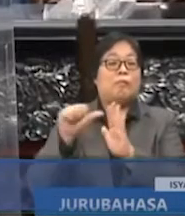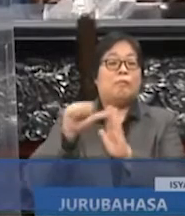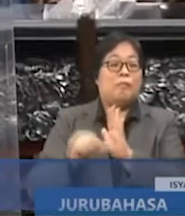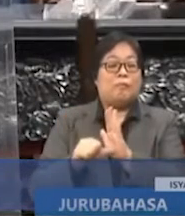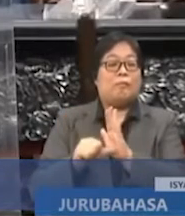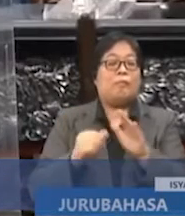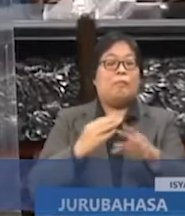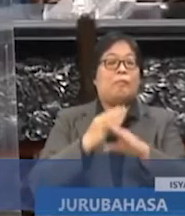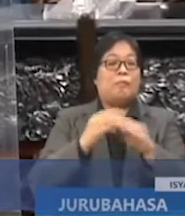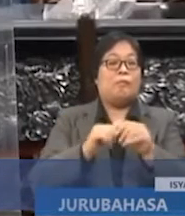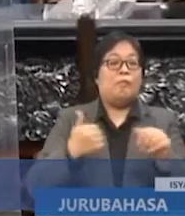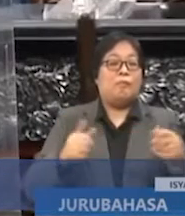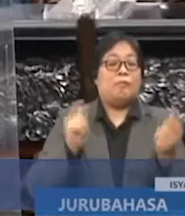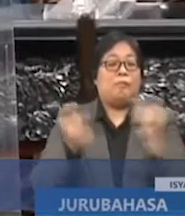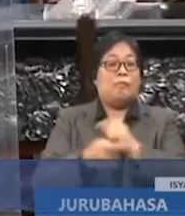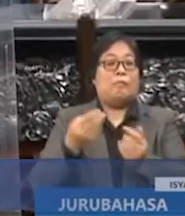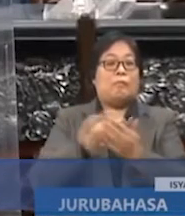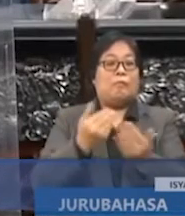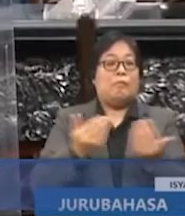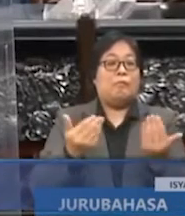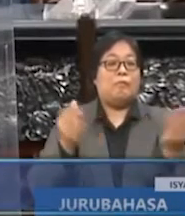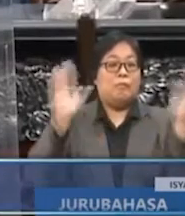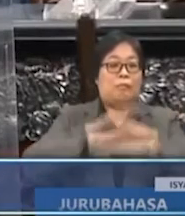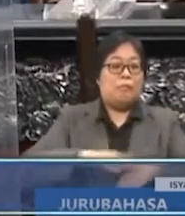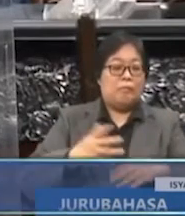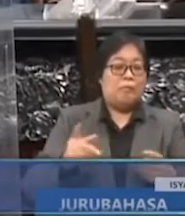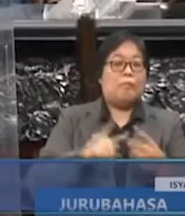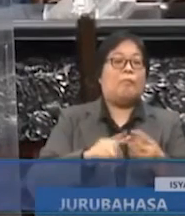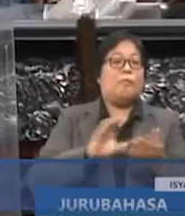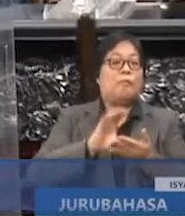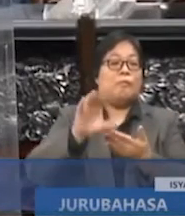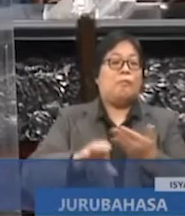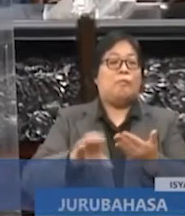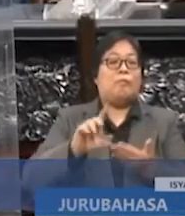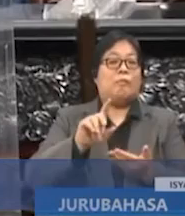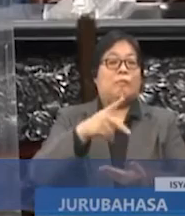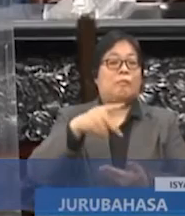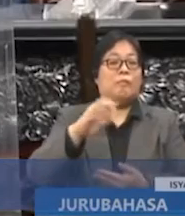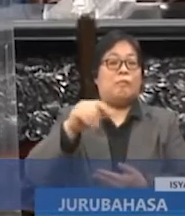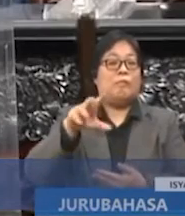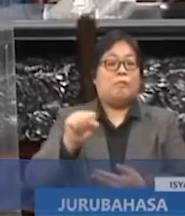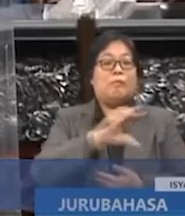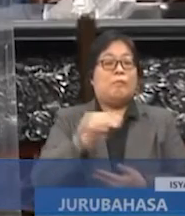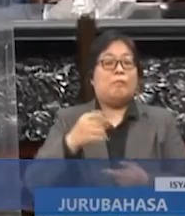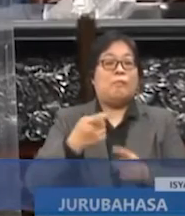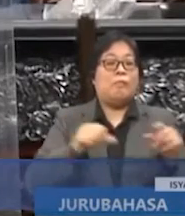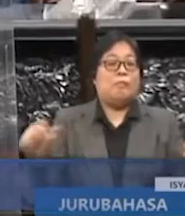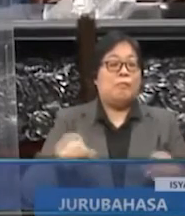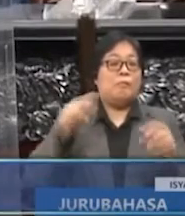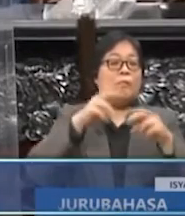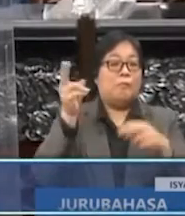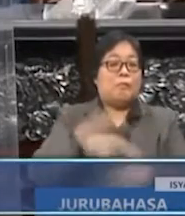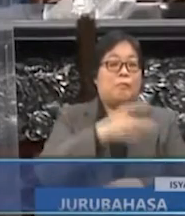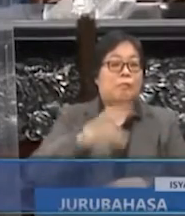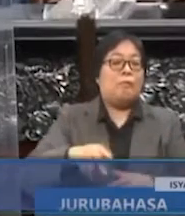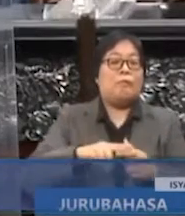Akta Pencegahan Pengubahan Wang Haram dan Pencegahan Pembiayaan Keganasan dan Hasil daripada Aktiviti Haram ataupun